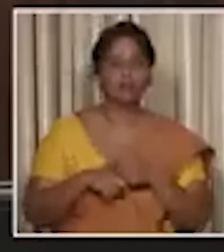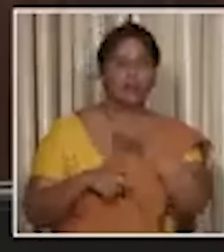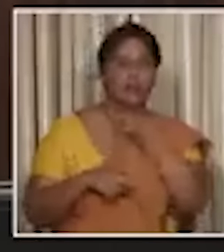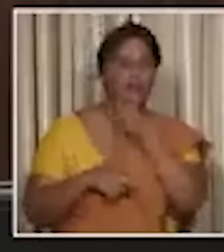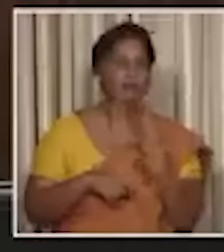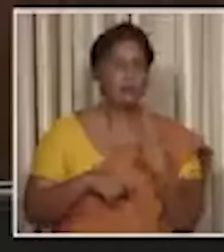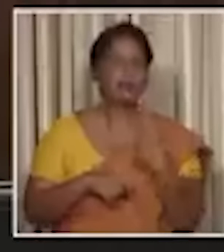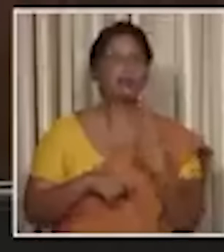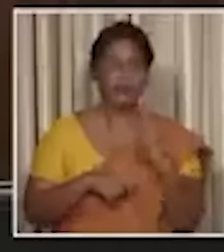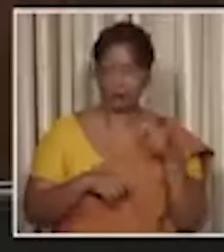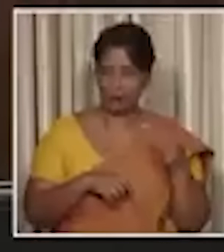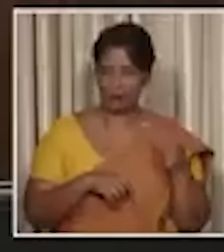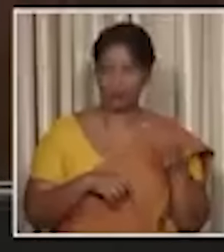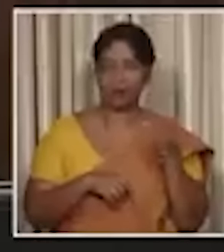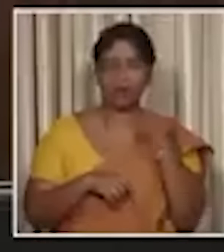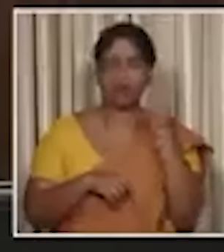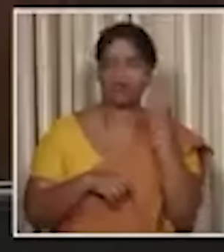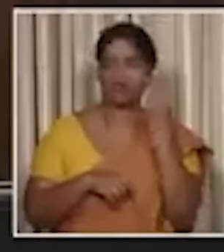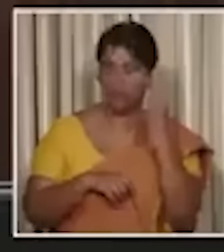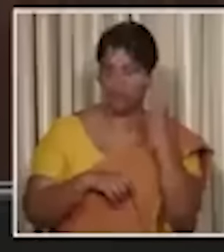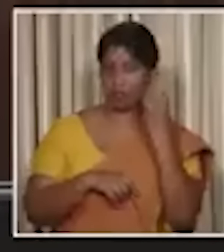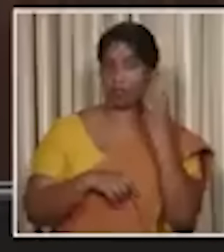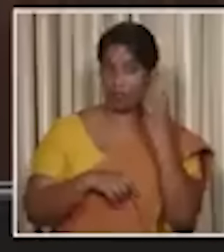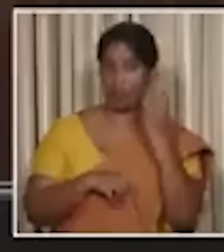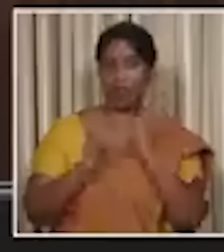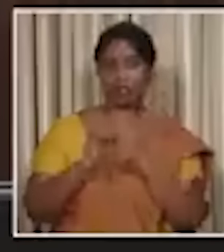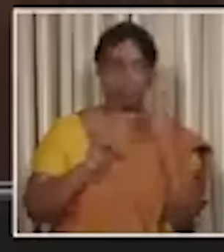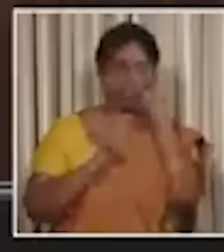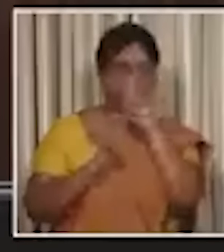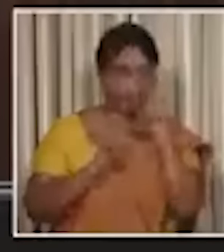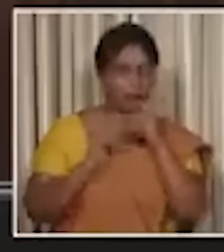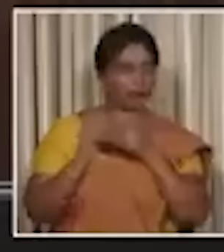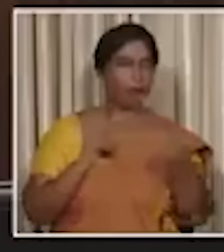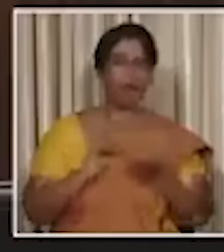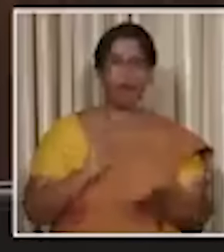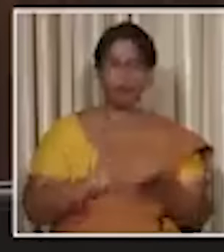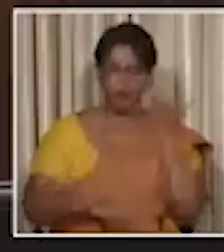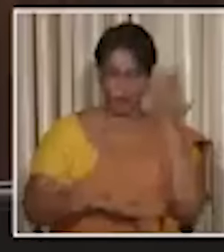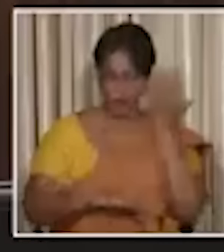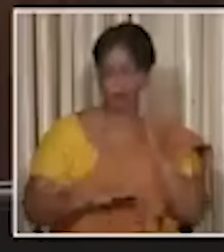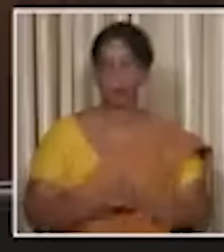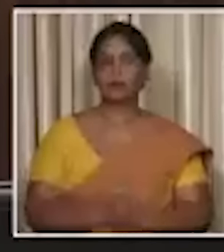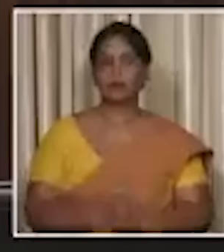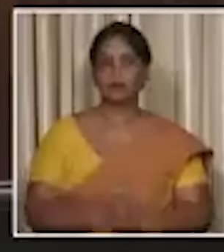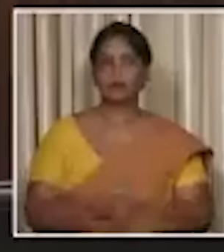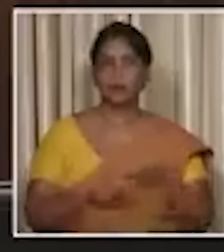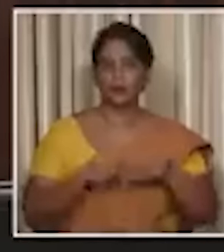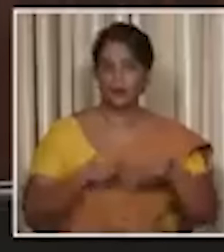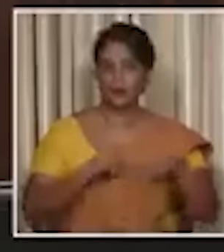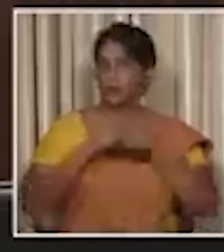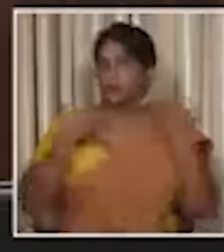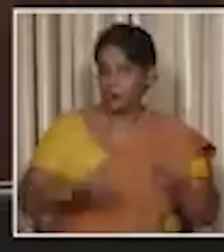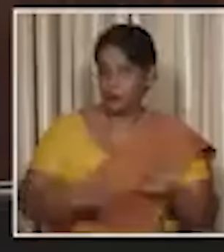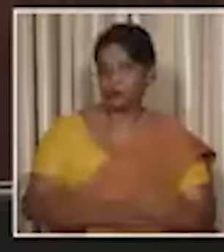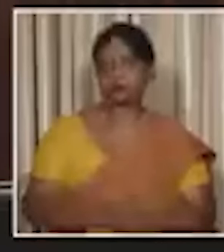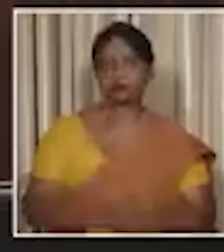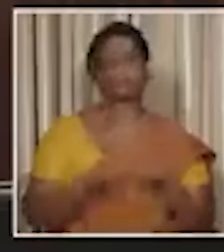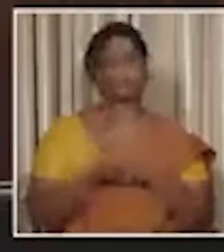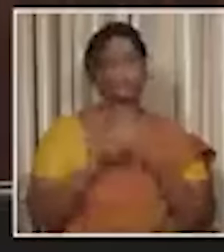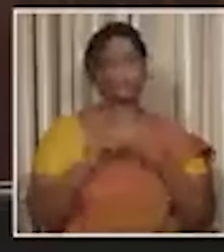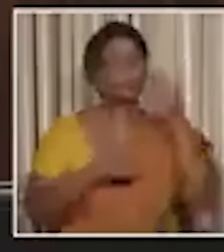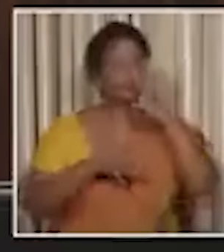எனவே சகல கட்சிகளின் தலைவர்கள், அதே போல் கௌரவ உறுப்பினர்கள் அதற்கு ஒத்துழைப்பு நல்குவார்கள் என்று நான் எதிர்பார்க்கின்றேன். இறுதியாக நான் கூற வேண்டிய ஒரு